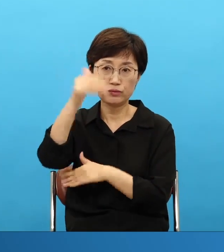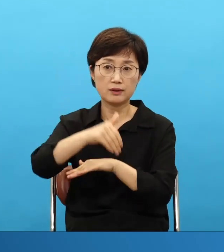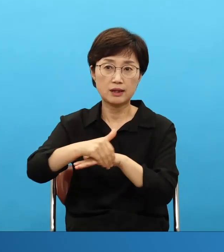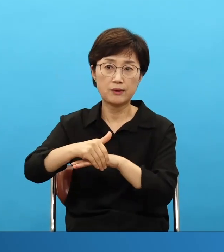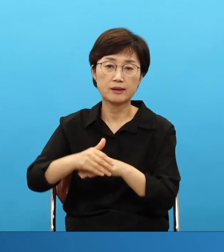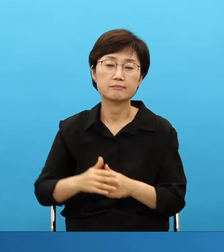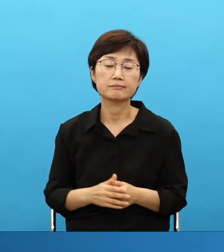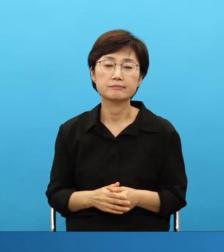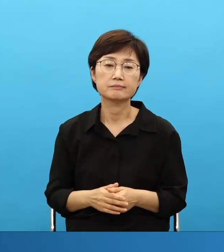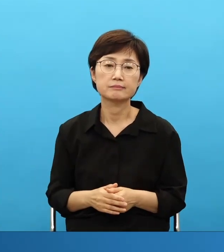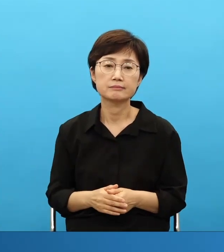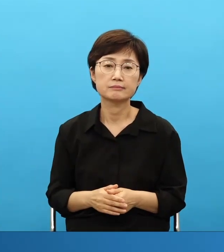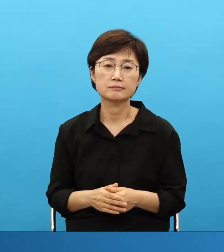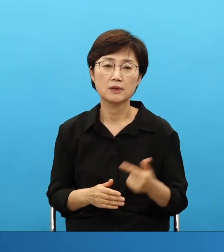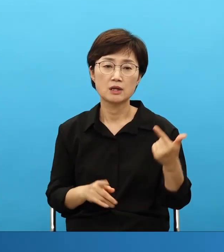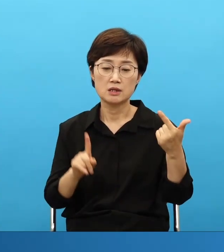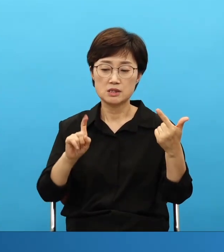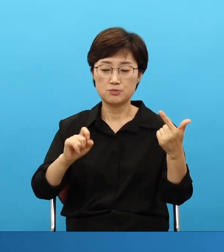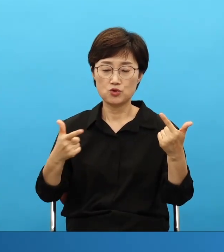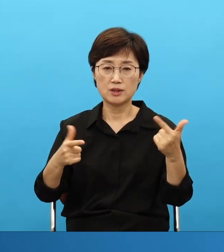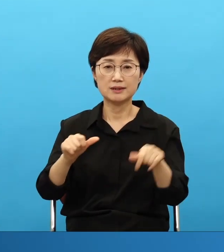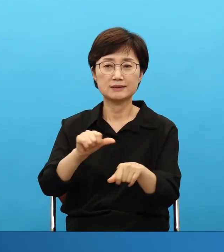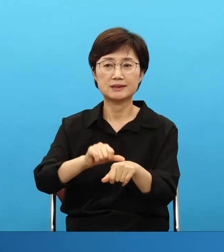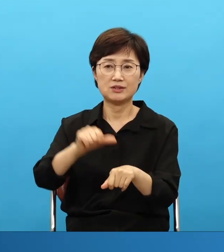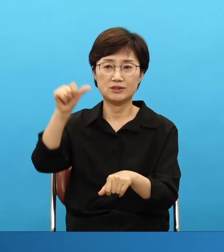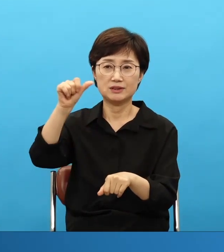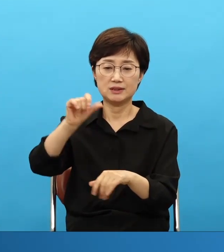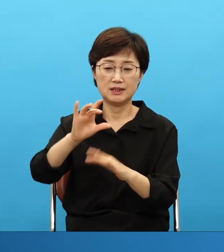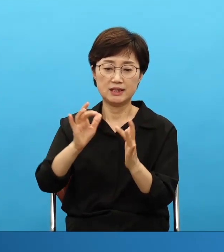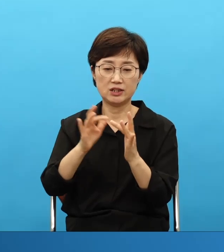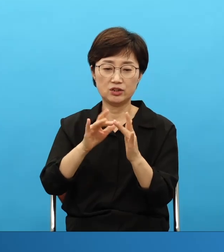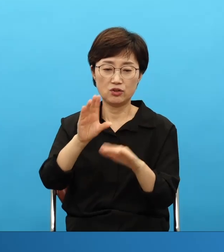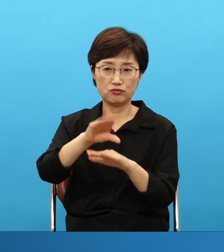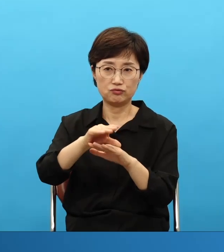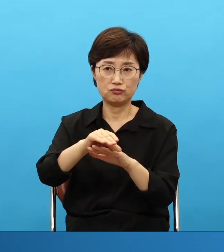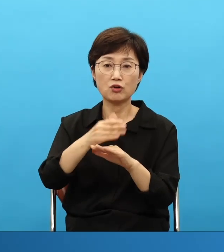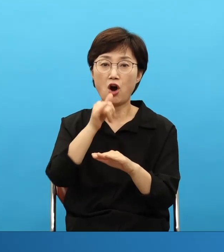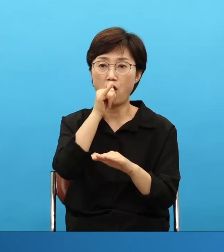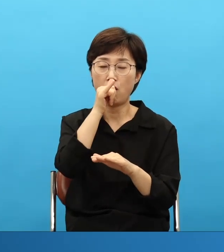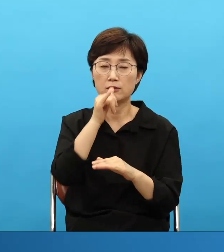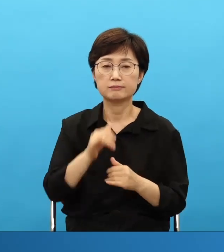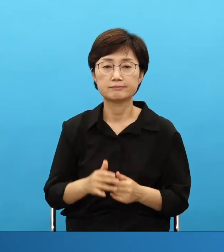전합니다 16일 오후 5시 rctt 생방송됩니다